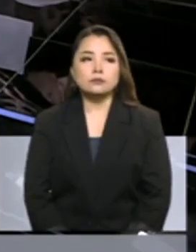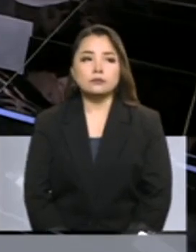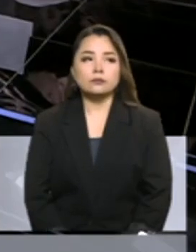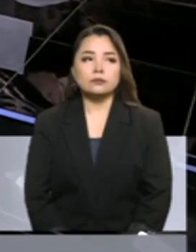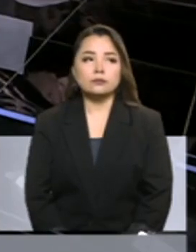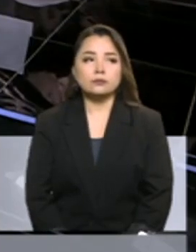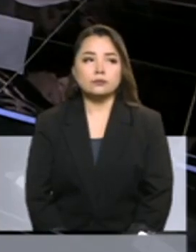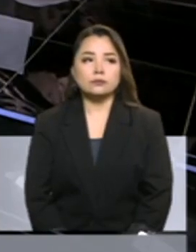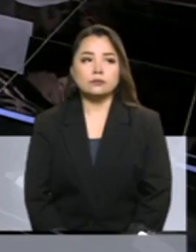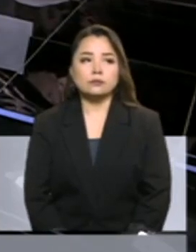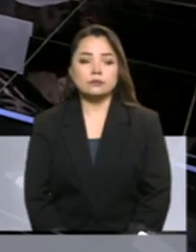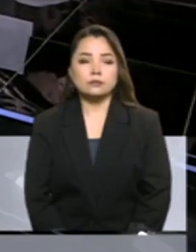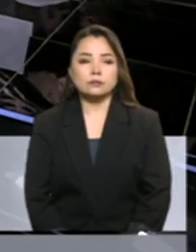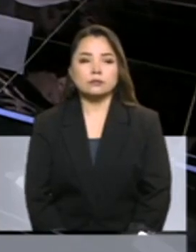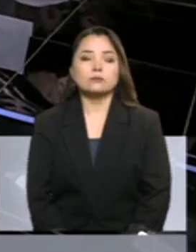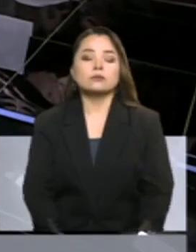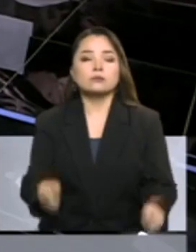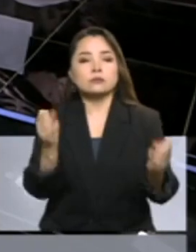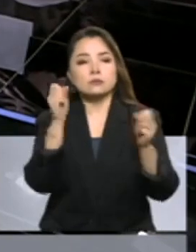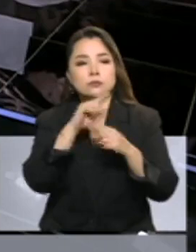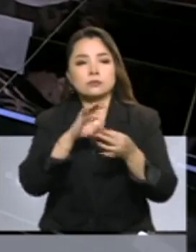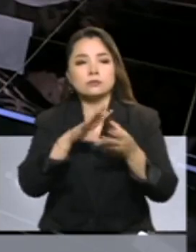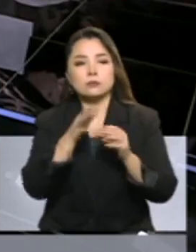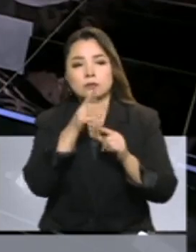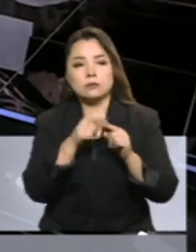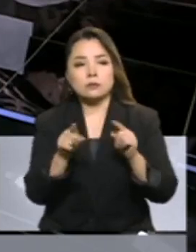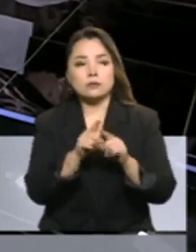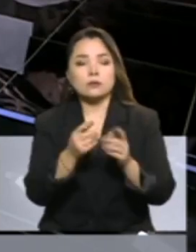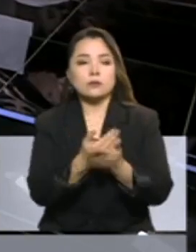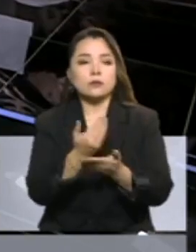Руслан, оқиғаның мән жайына қатысты алдағы сағаттарда тағы ақпарат күтеміз.